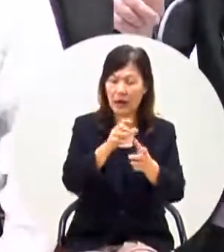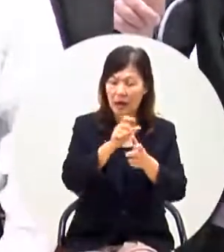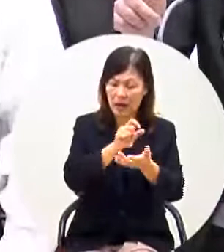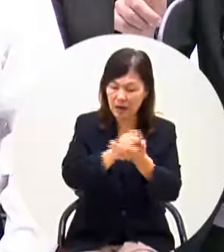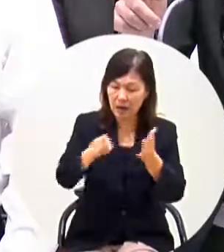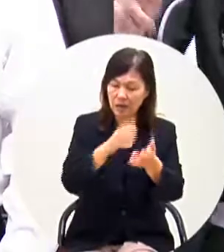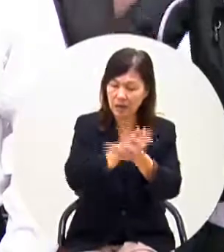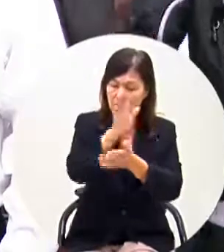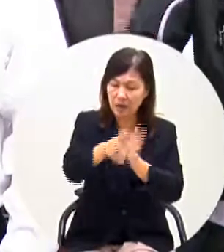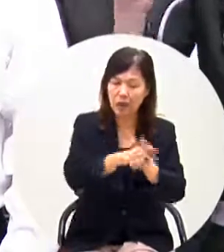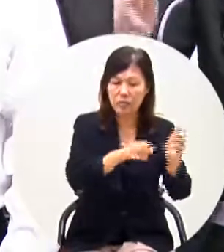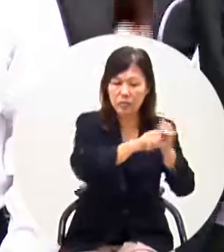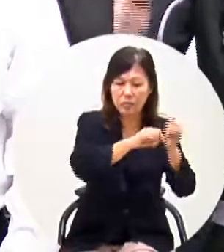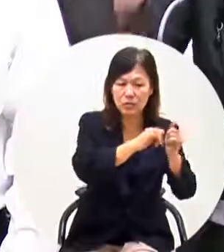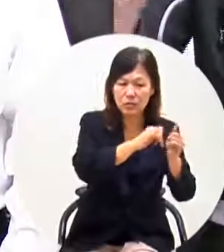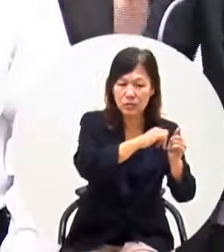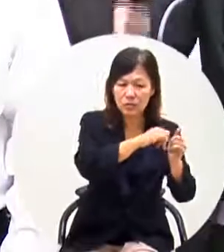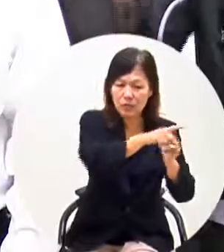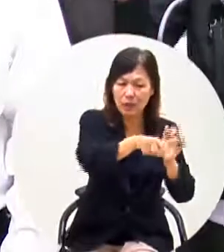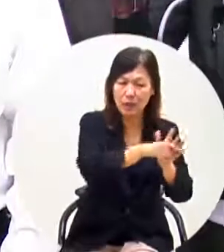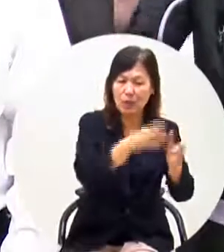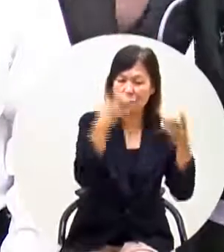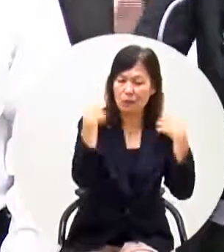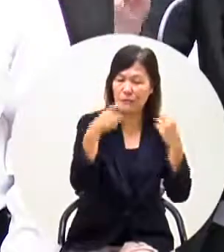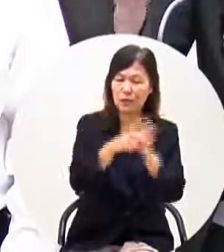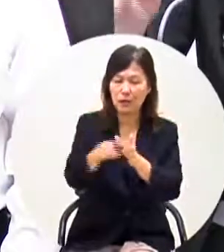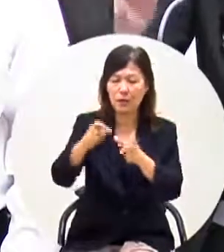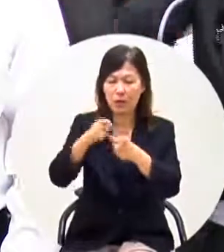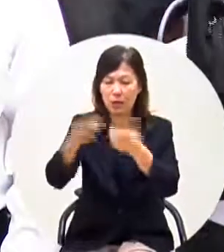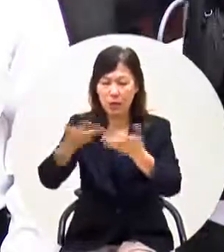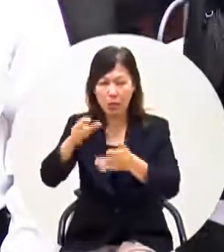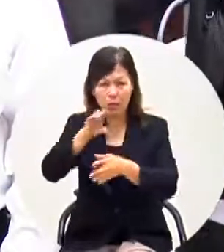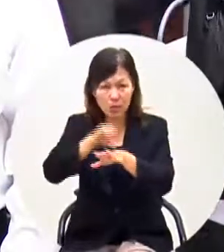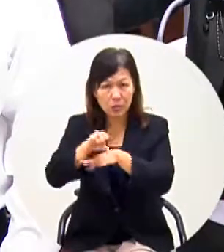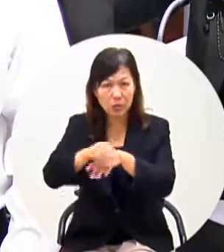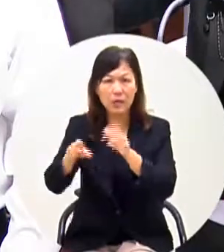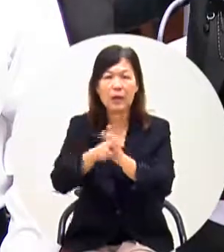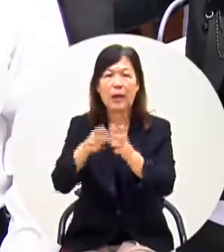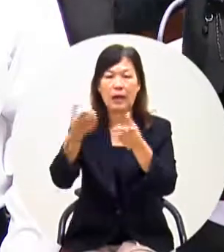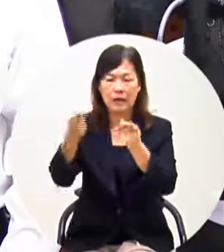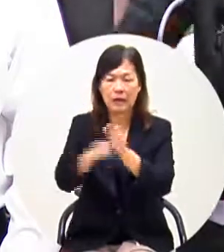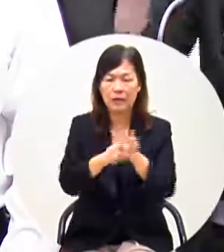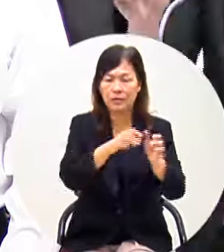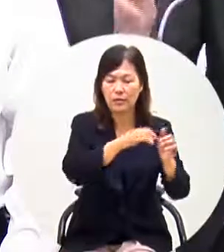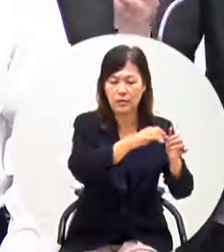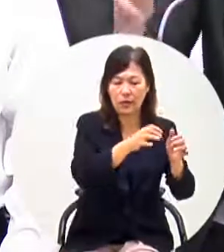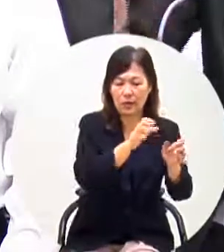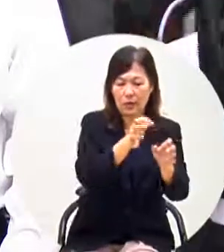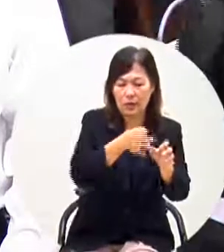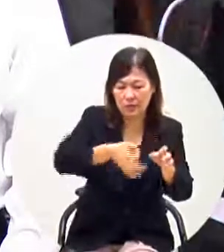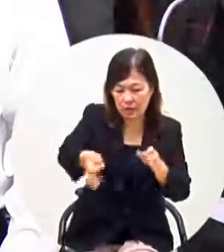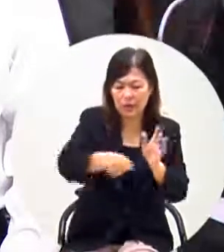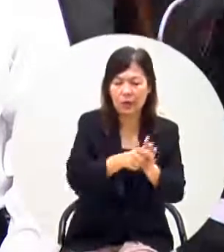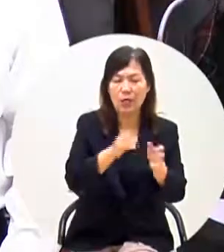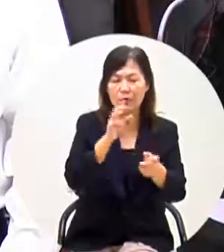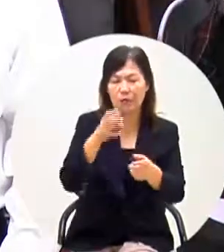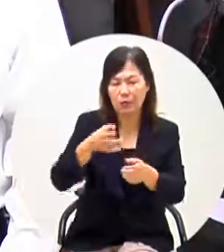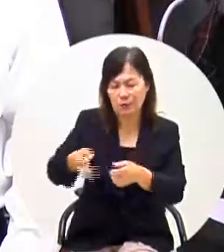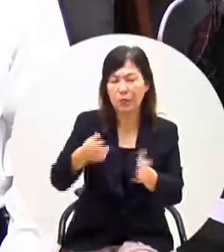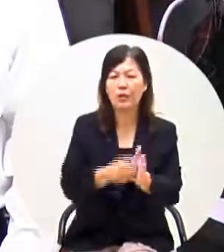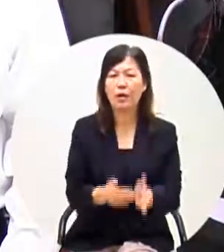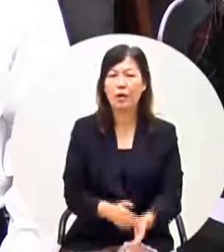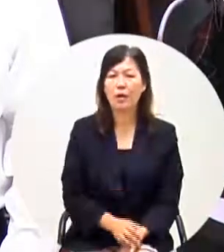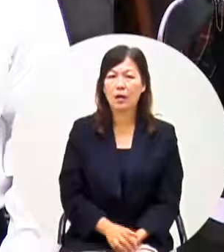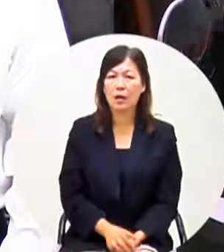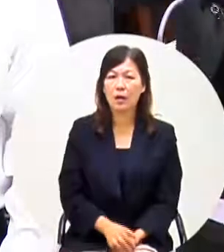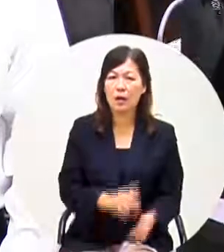车，公务车最后还是百姓缴税的钱去买单。那我们百姓，我们要不